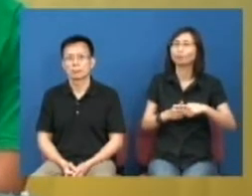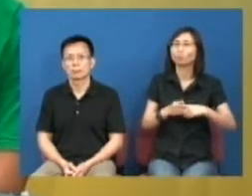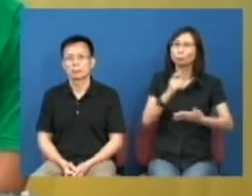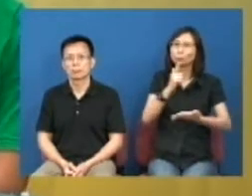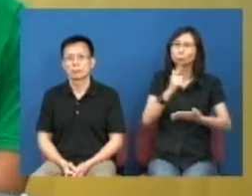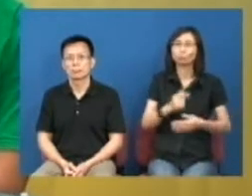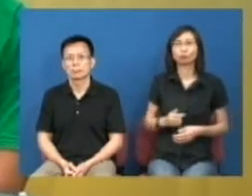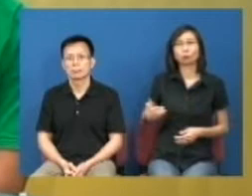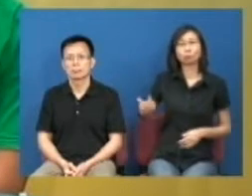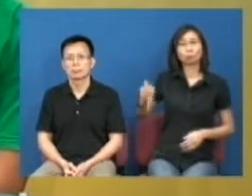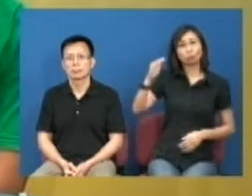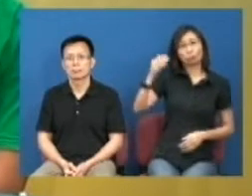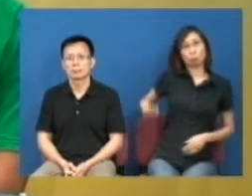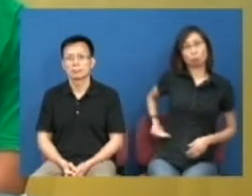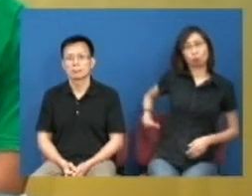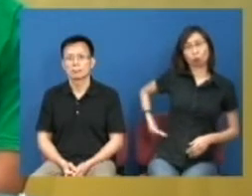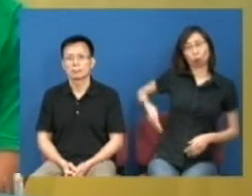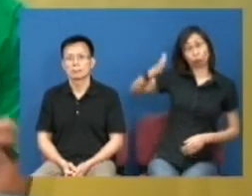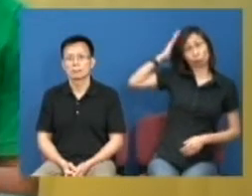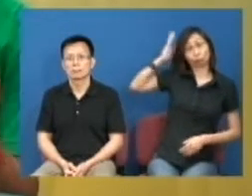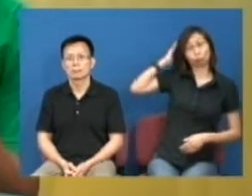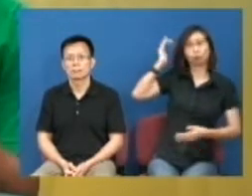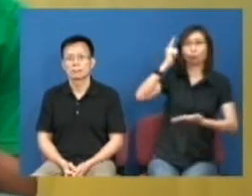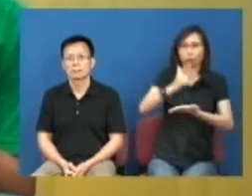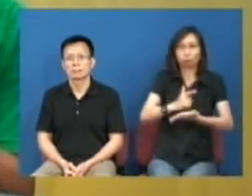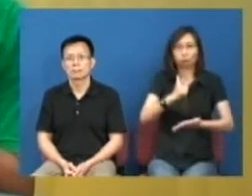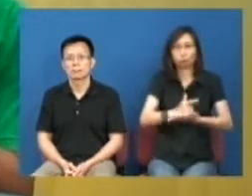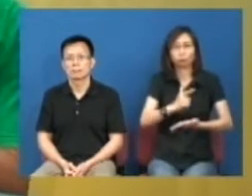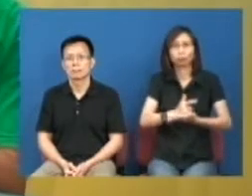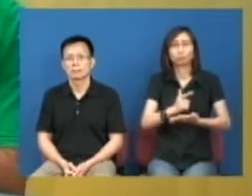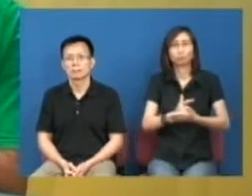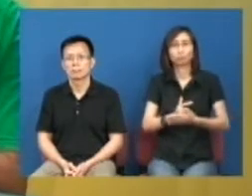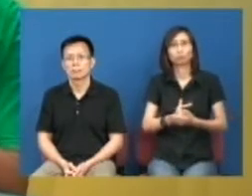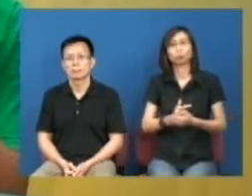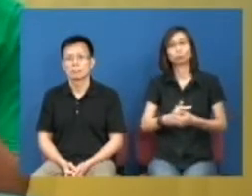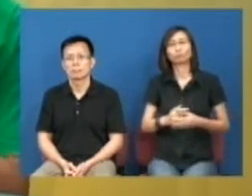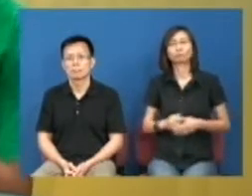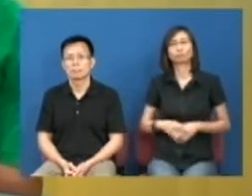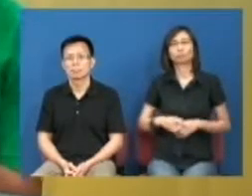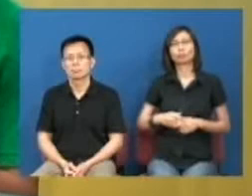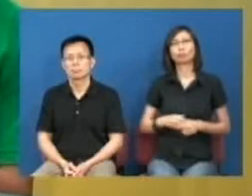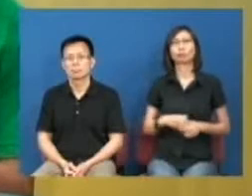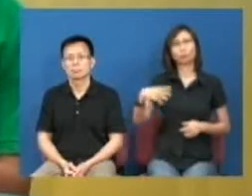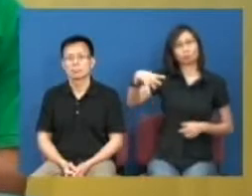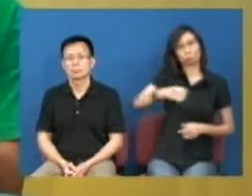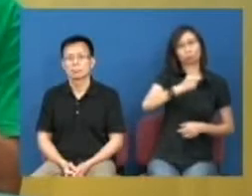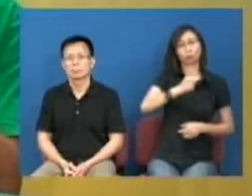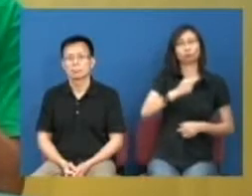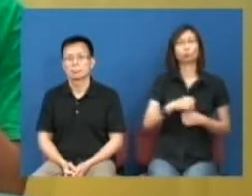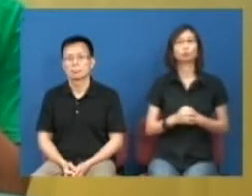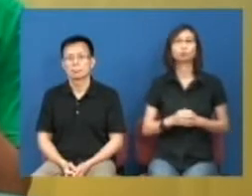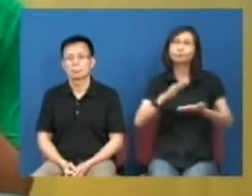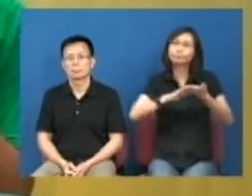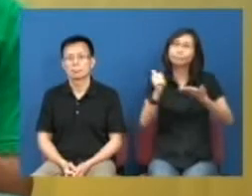個六四悼念活動一個很重要的一個領導人物的符號是非常之明顯即就算你